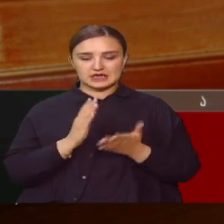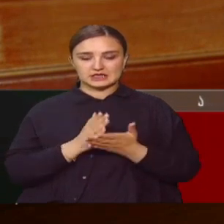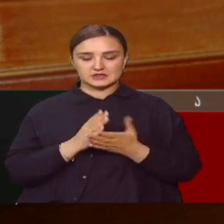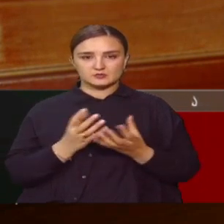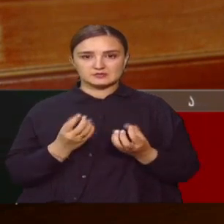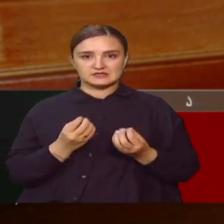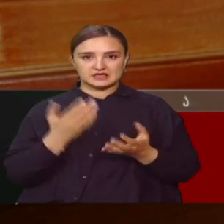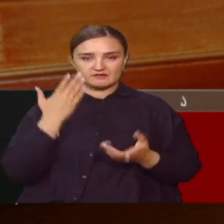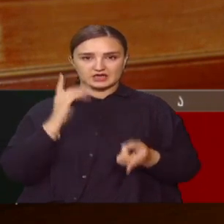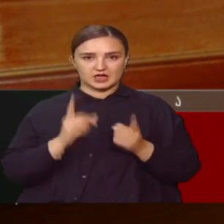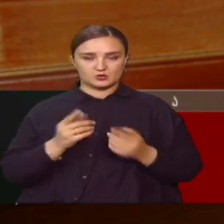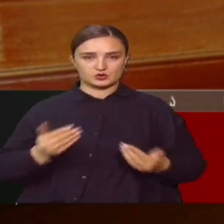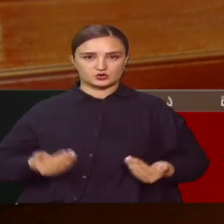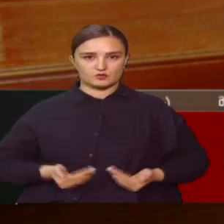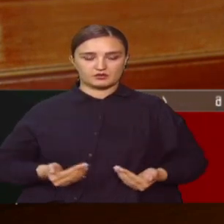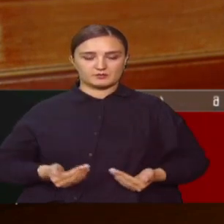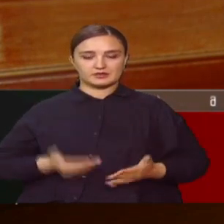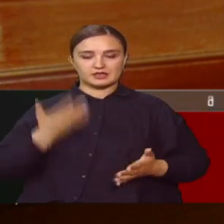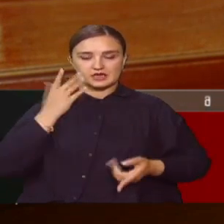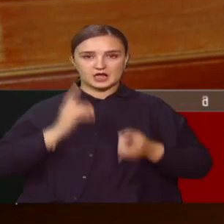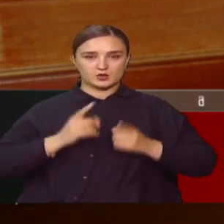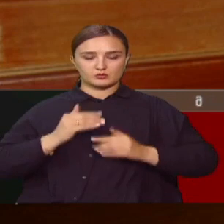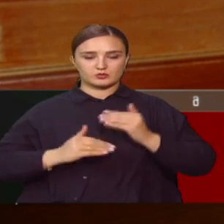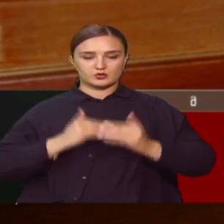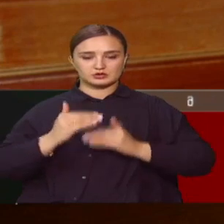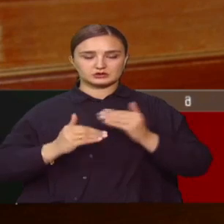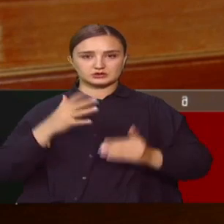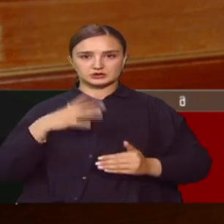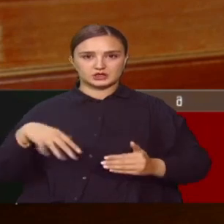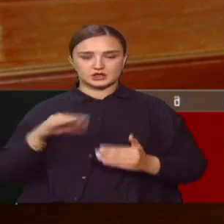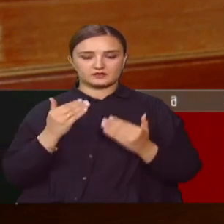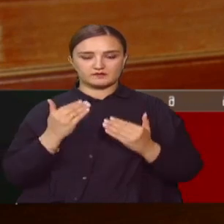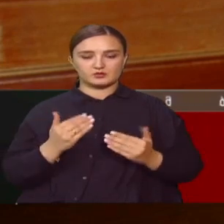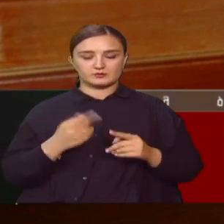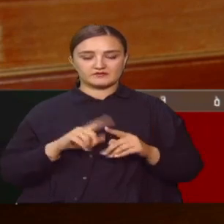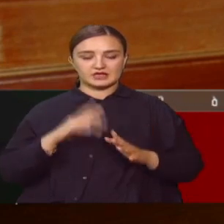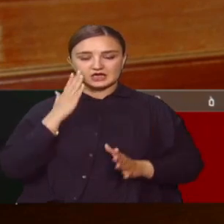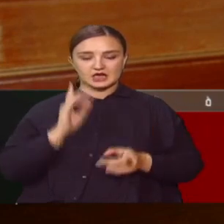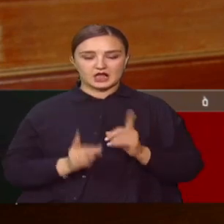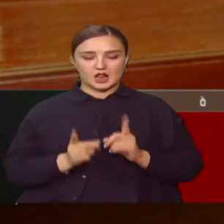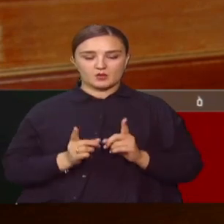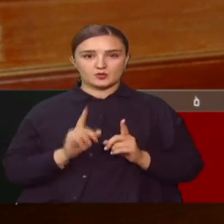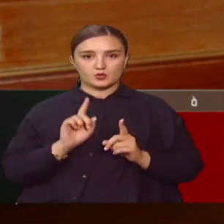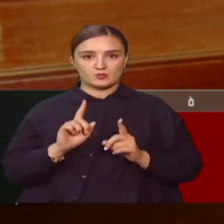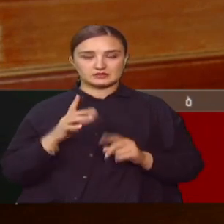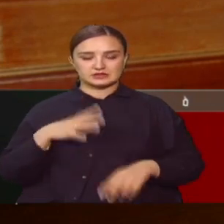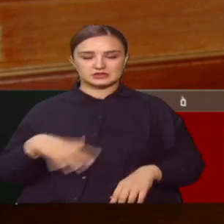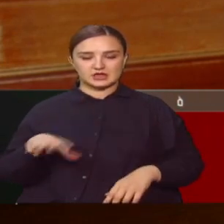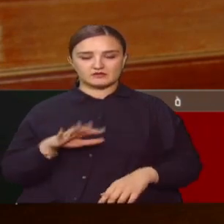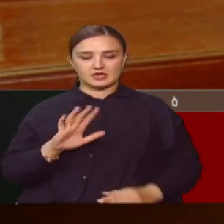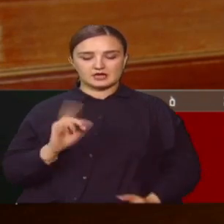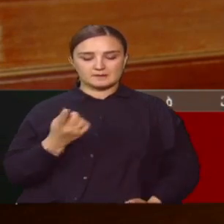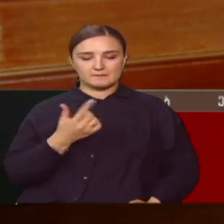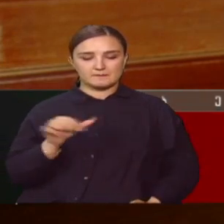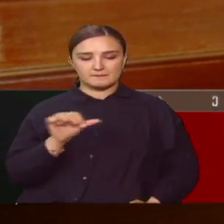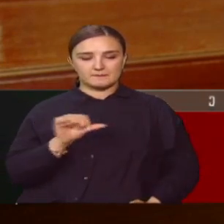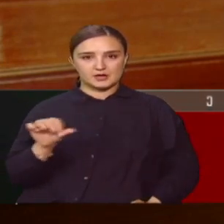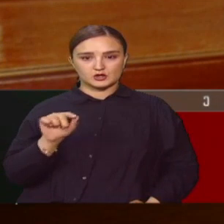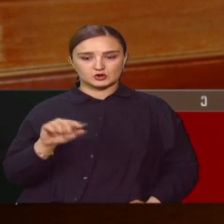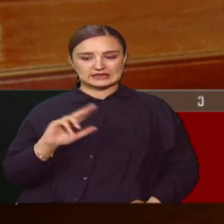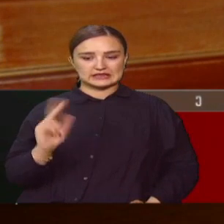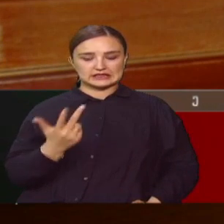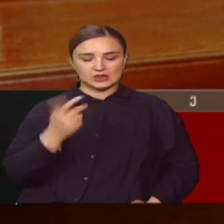კიდე რეალური ცხოვრება და რეალური პროგრესი საქართველოსი და ის რეალობა რომ საქართველო არა მარტო ამ ეგრეთ წოდებული